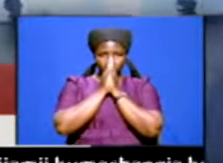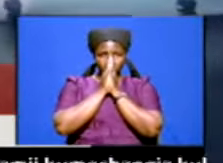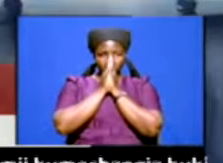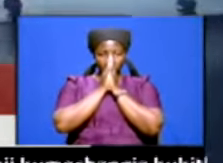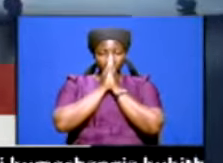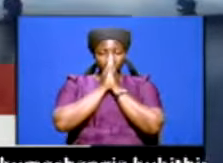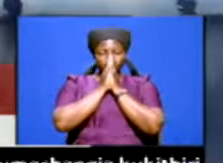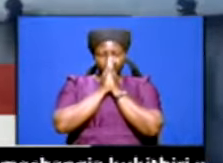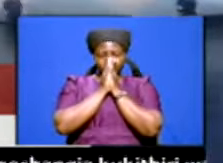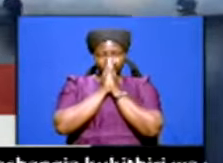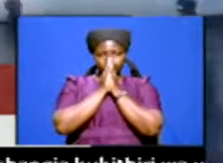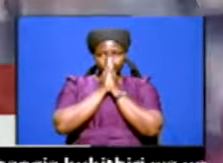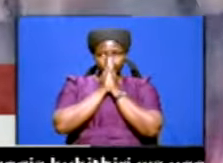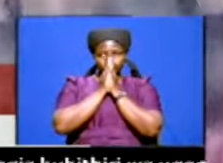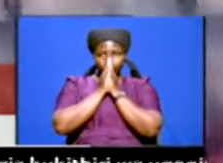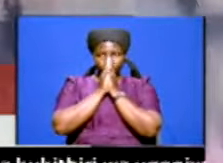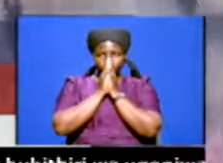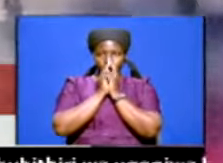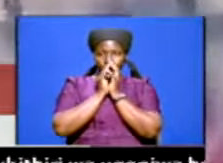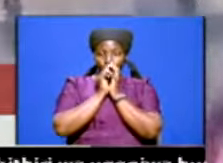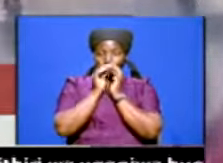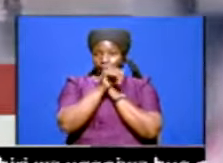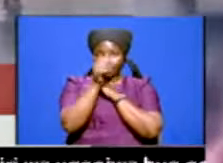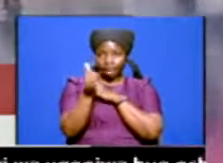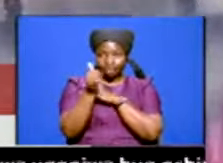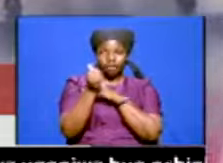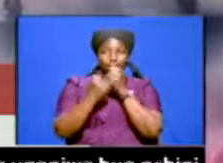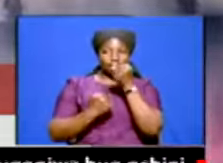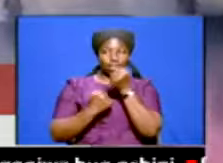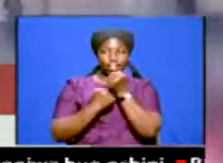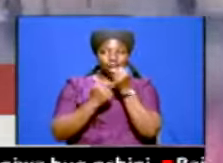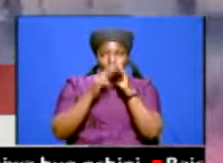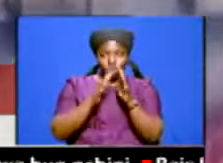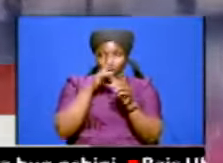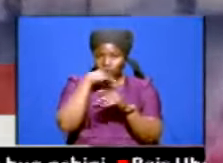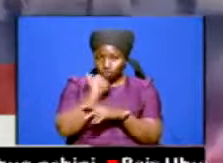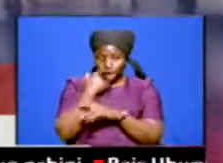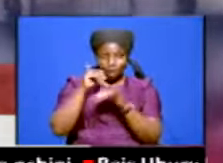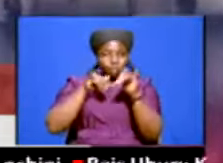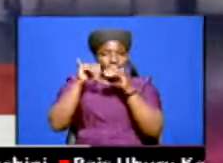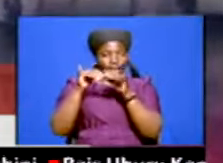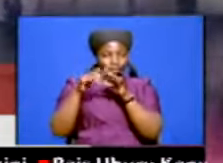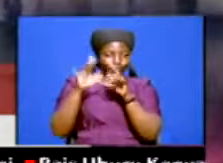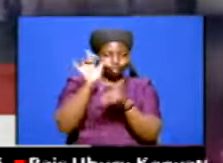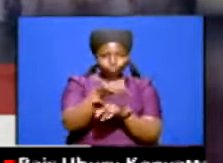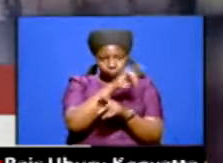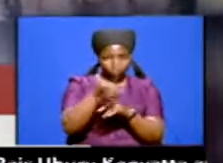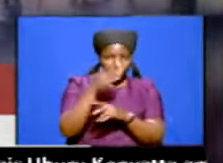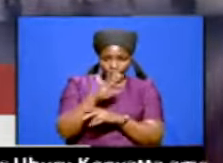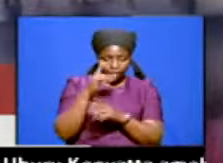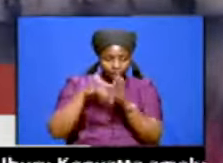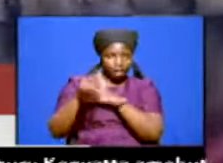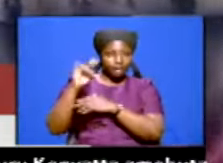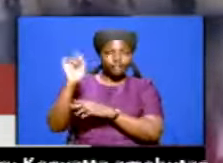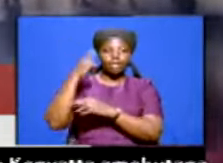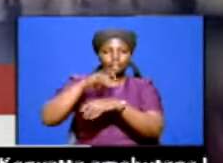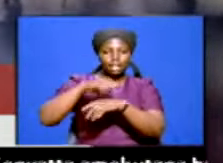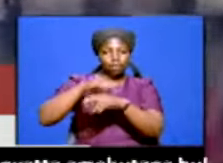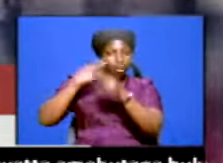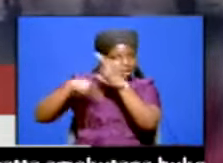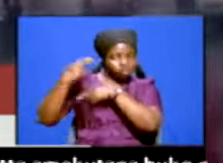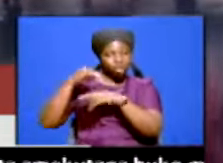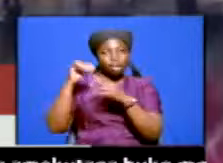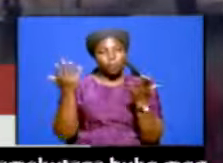Mashabiki wageni walipigwa marufuku kwa mara ya kwanza kwenye historia, huku mashabiki wa nyumbani wakiruhusiwa kutazama michezo hiyo